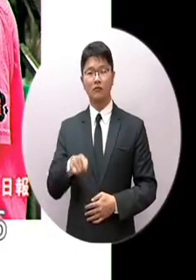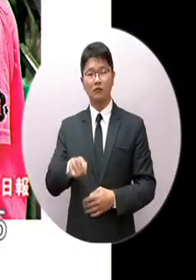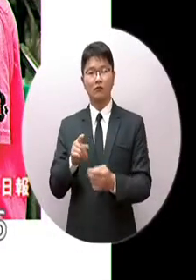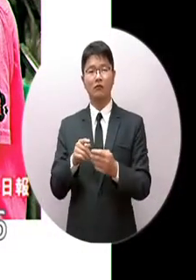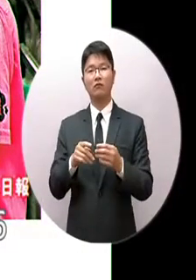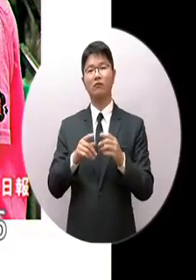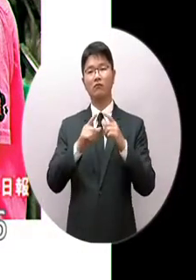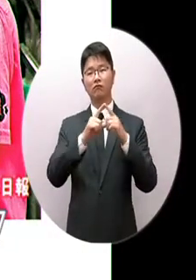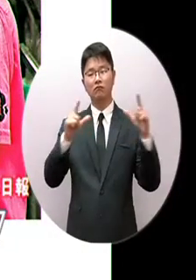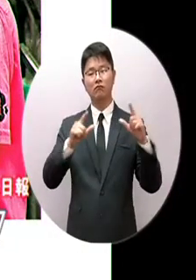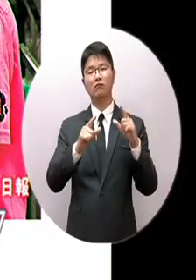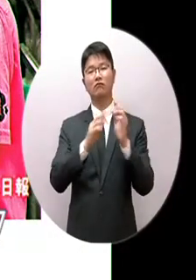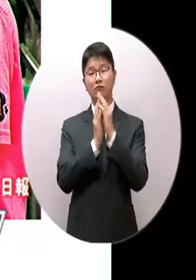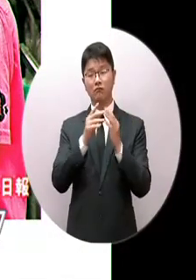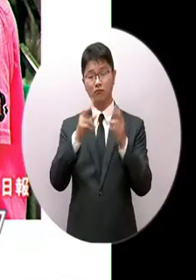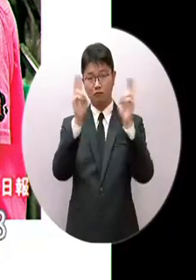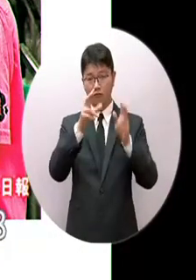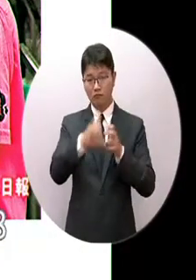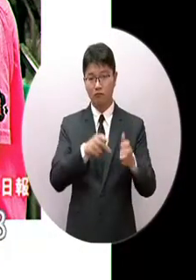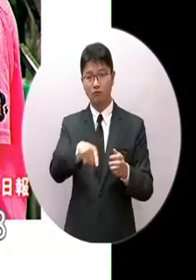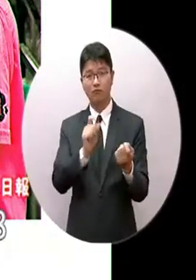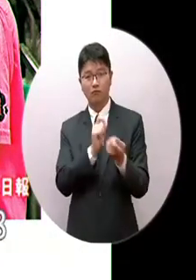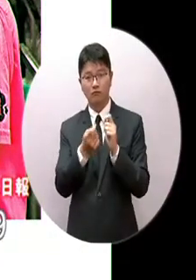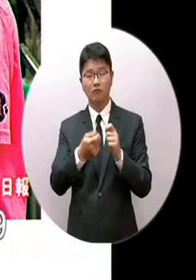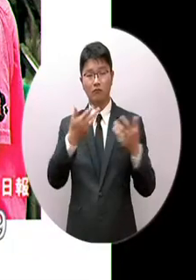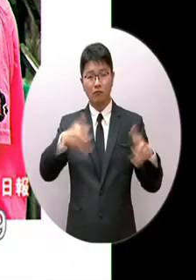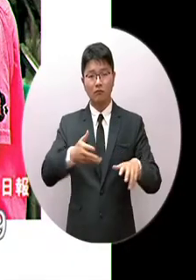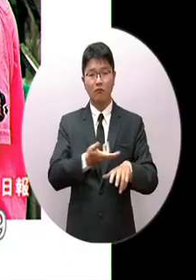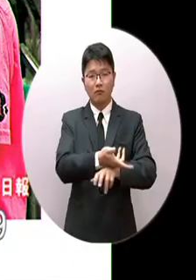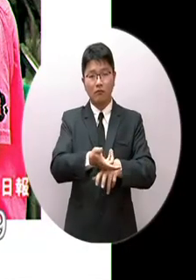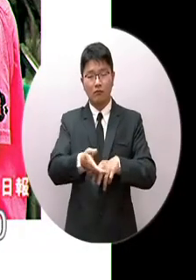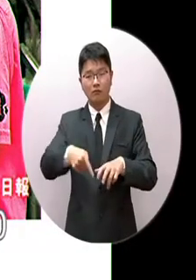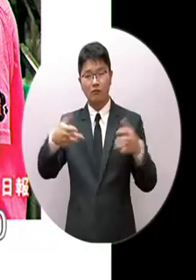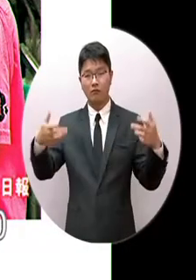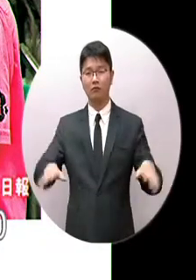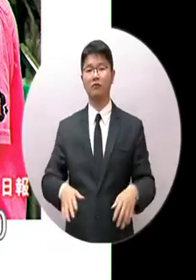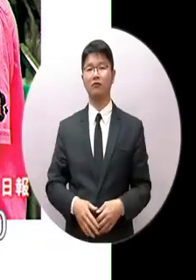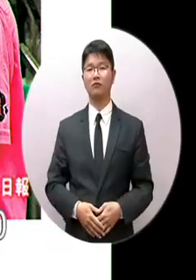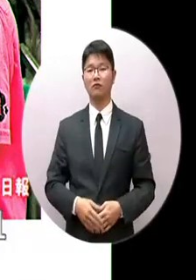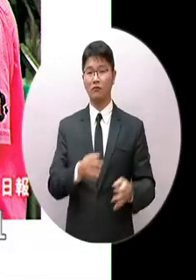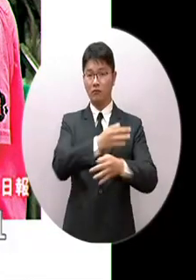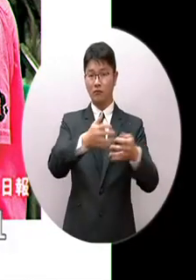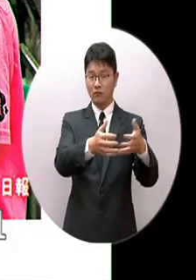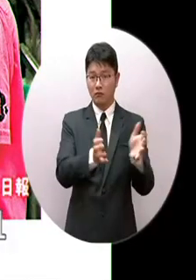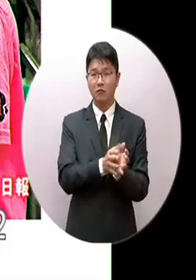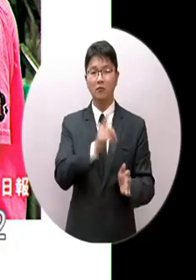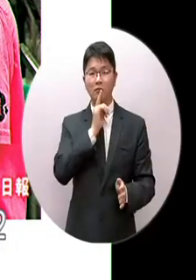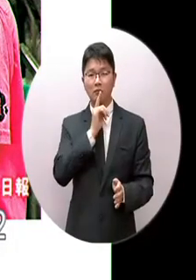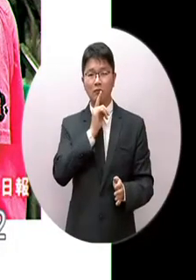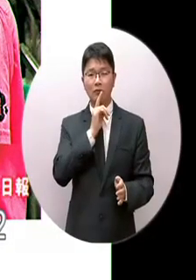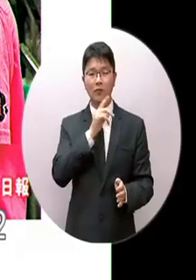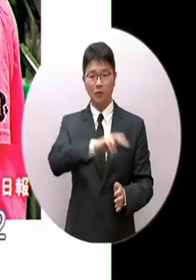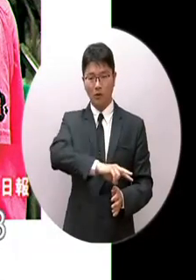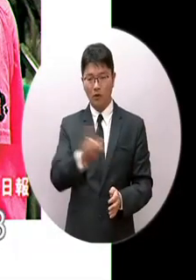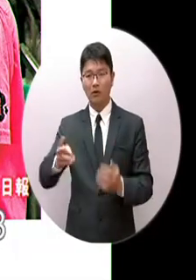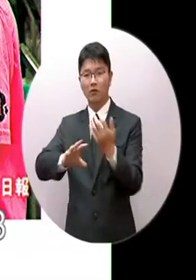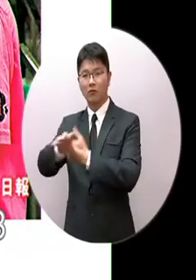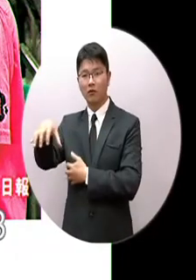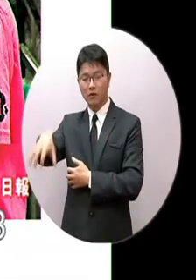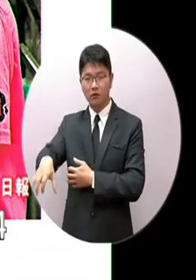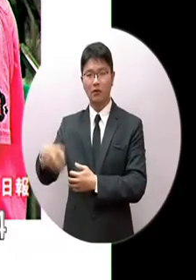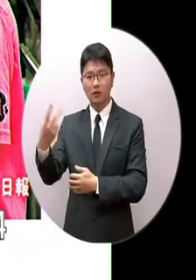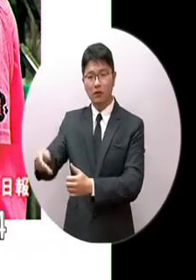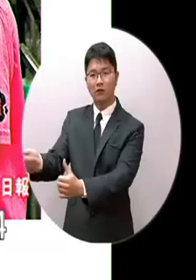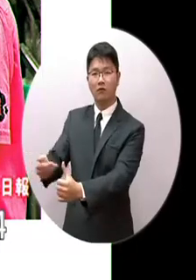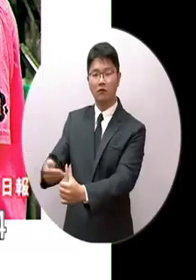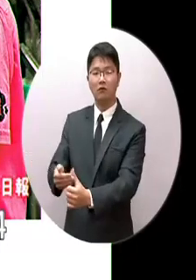礁，结果我们的经济部说可以呀，我们异地富裕。怎么样异地富裕？我想